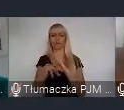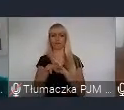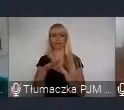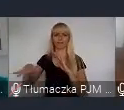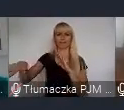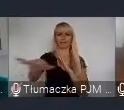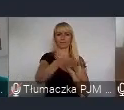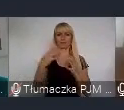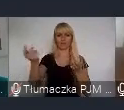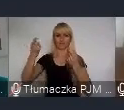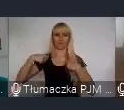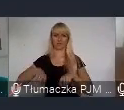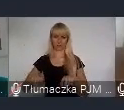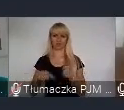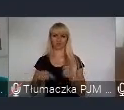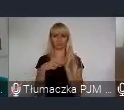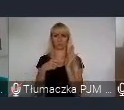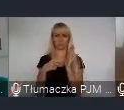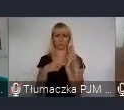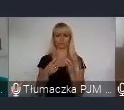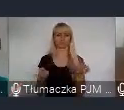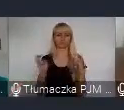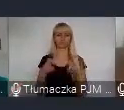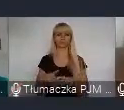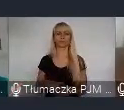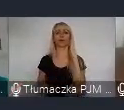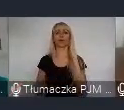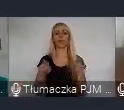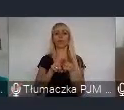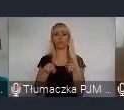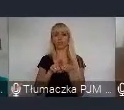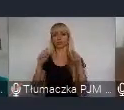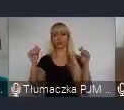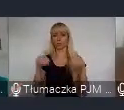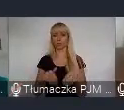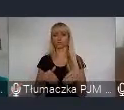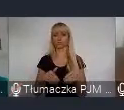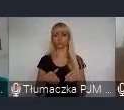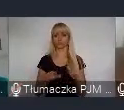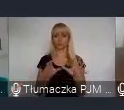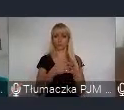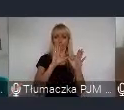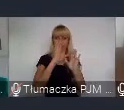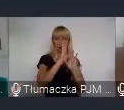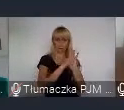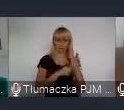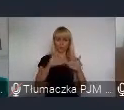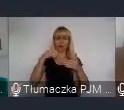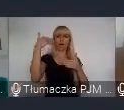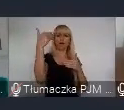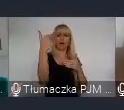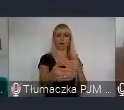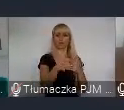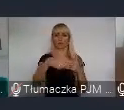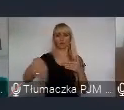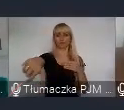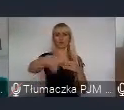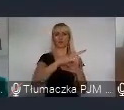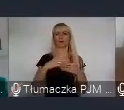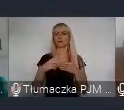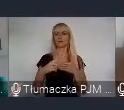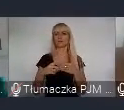Przy czym mogą to być inwestycje na obszarach poza aglomeracjami, pod warunkiem, że nie obejmują miast powyżej 20 000